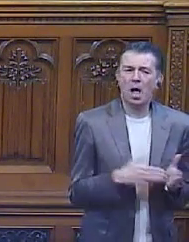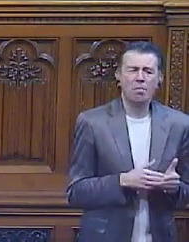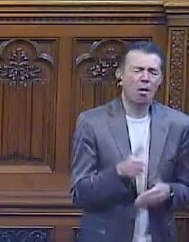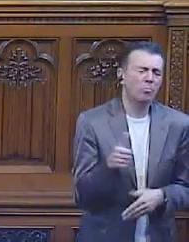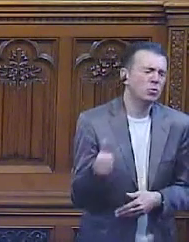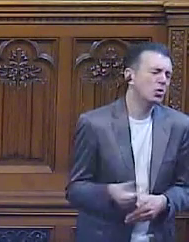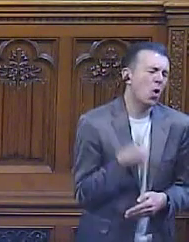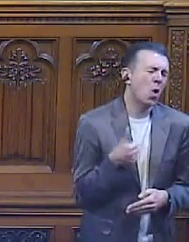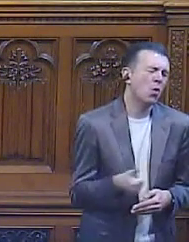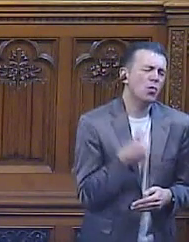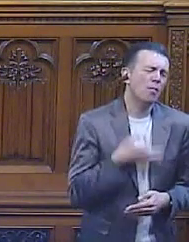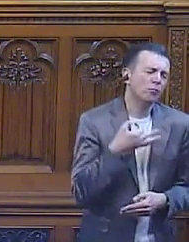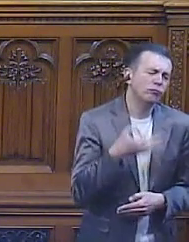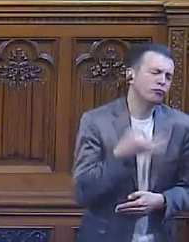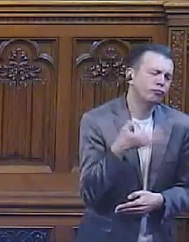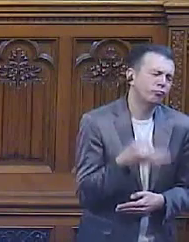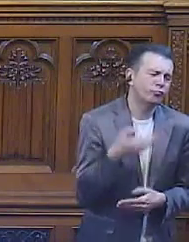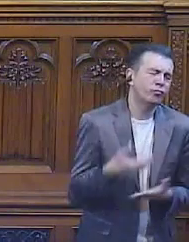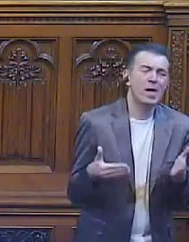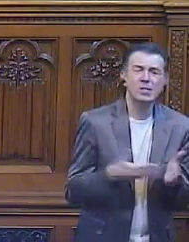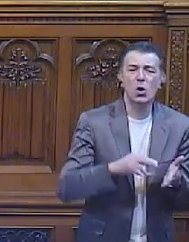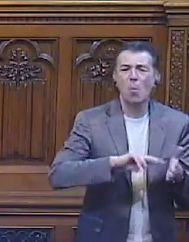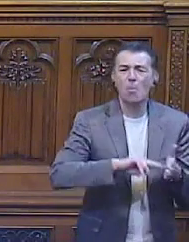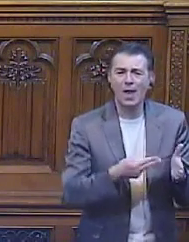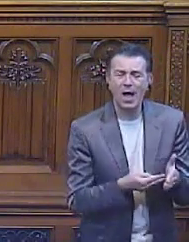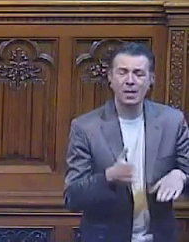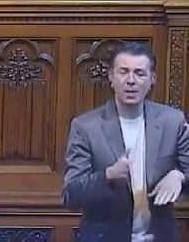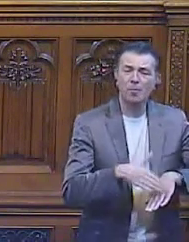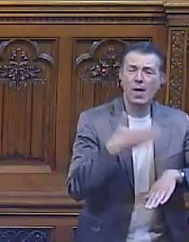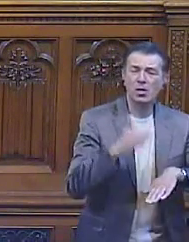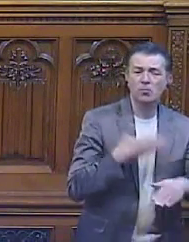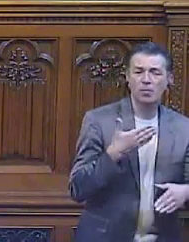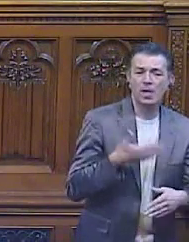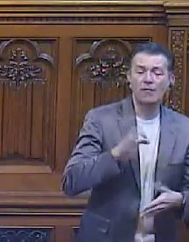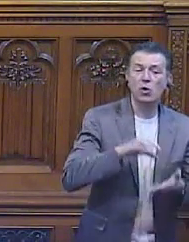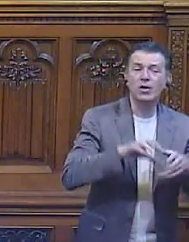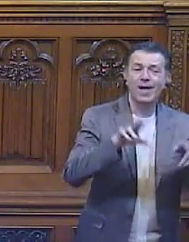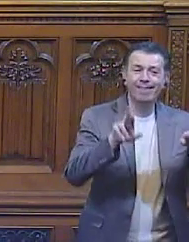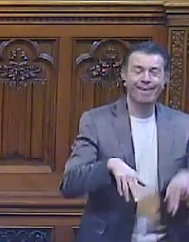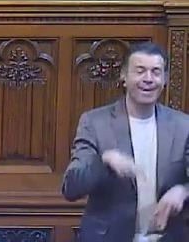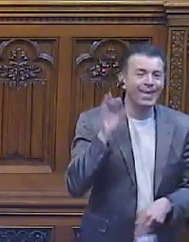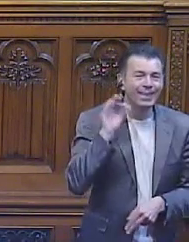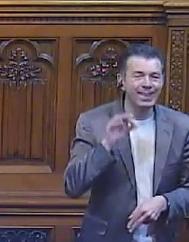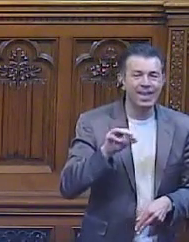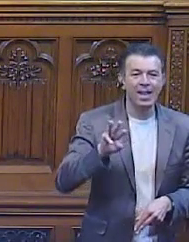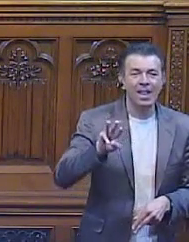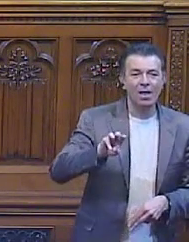ich, stundenlang erzählen, was Sie sonst noch alles planen. Unter anderem möchte die Frau Stadträtin Wessely